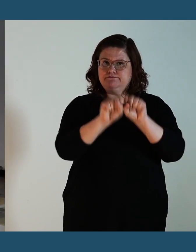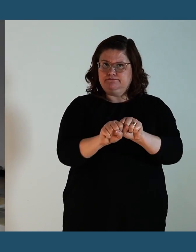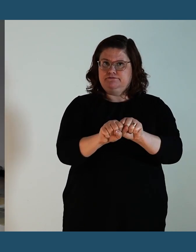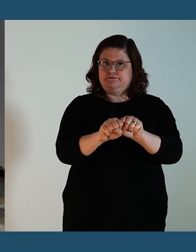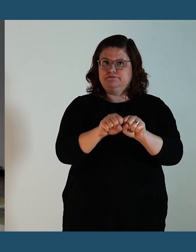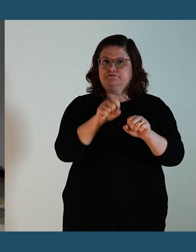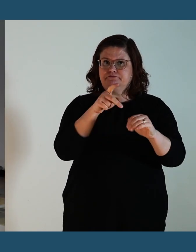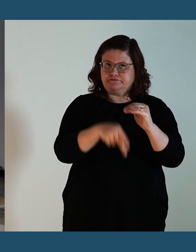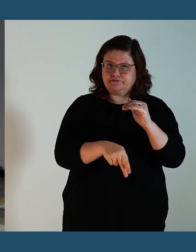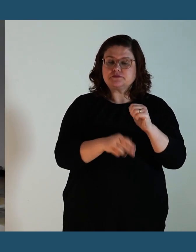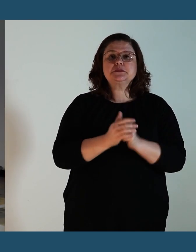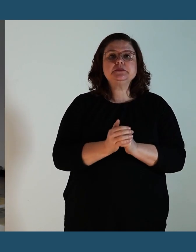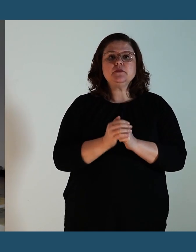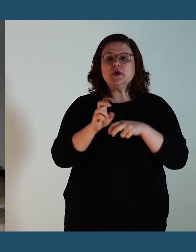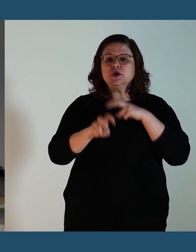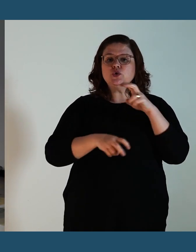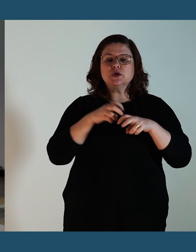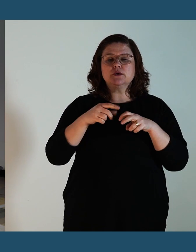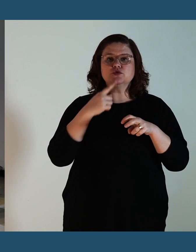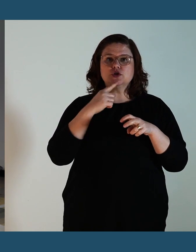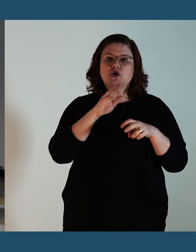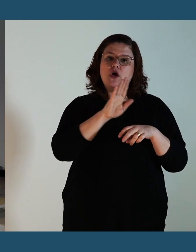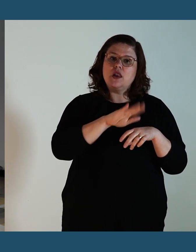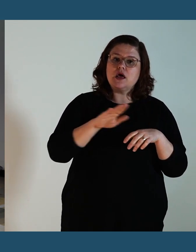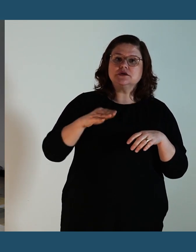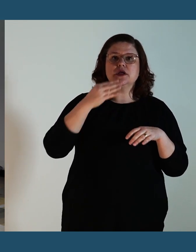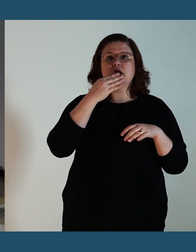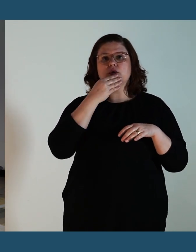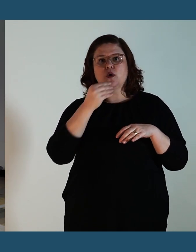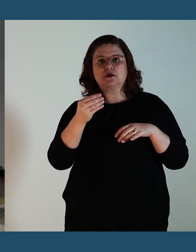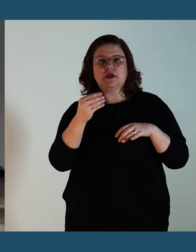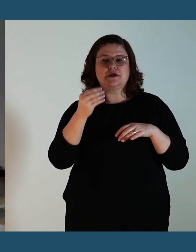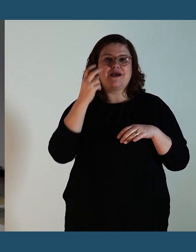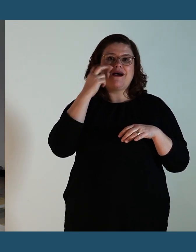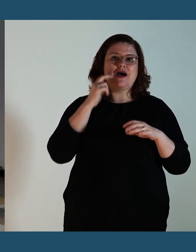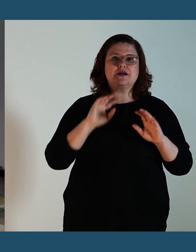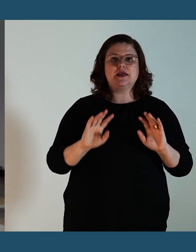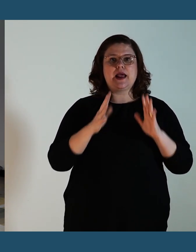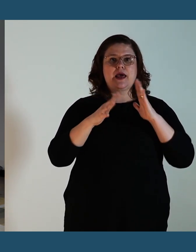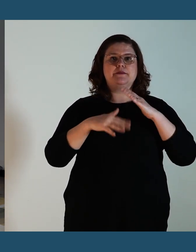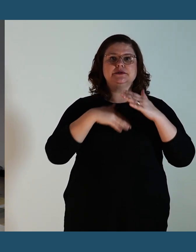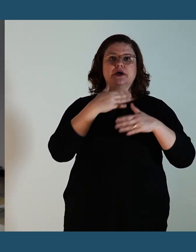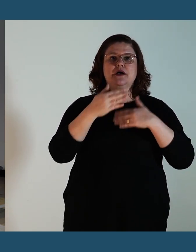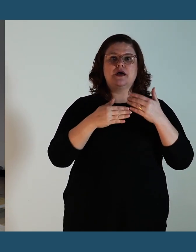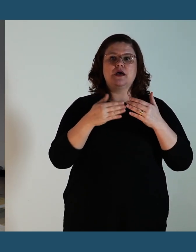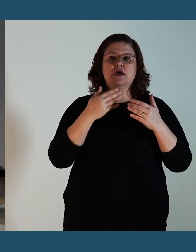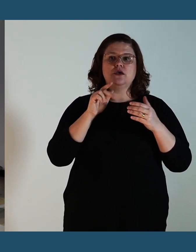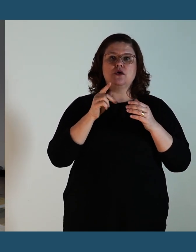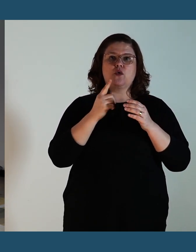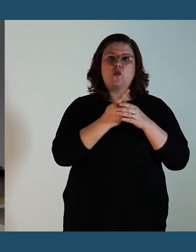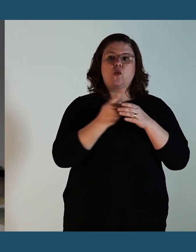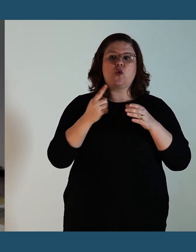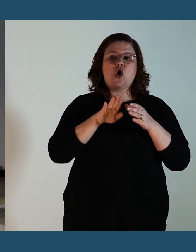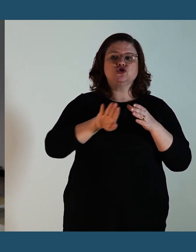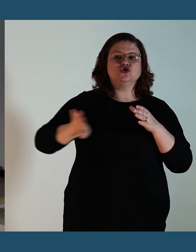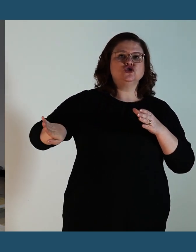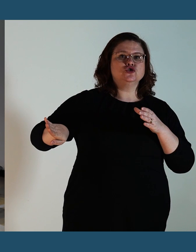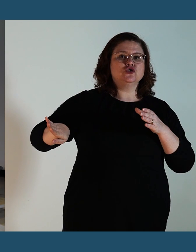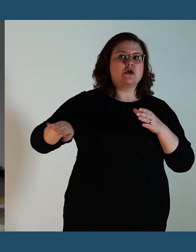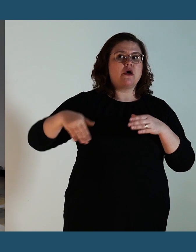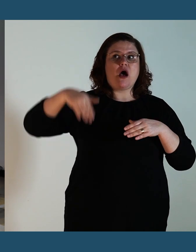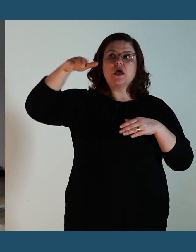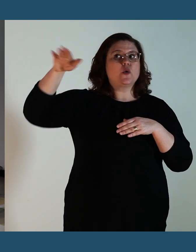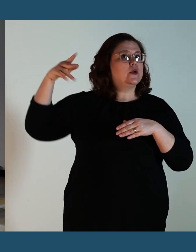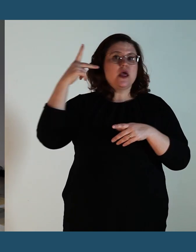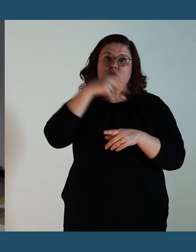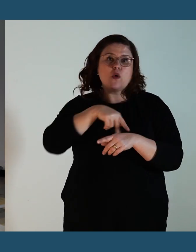se, mikä tutkimuksissa on havaittu, että lasten ja nuorten arjessa se ulossulkeminen saattaa olla sellaista, jota aikuiset ei edes huomaa, ja